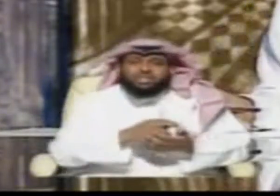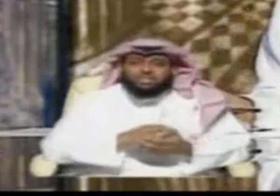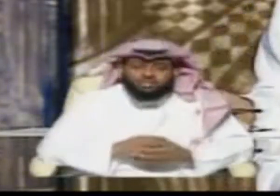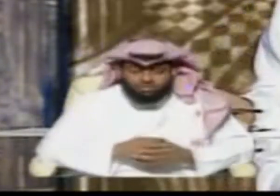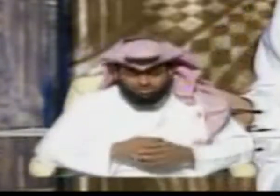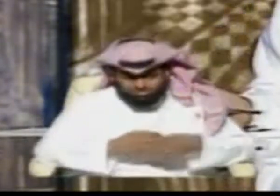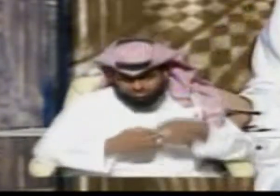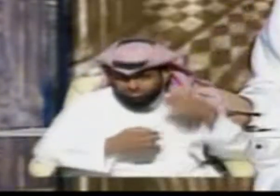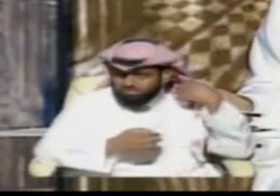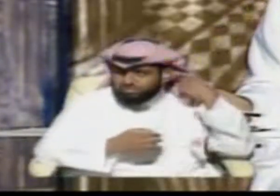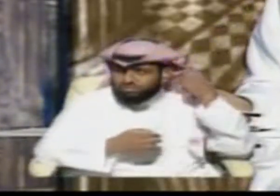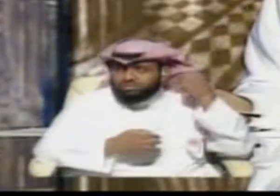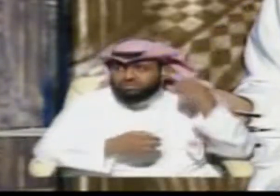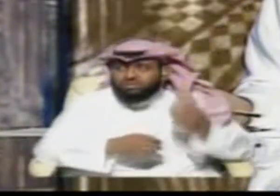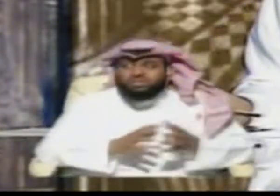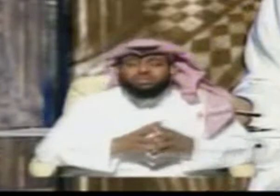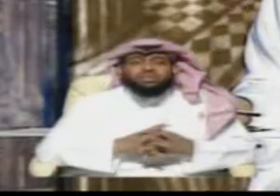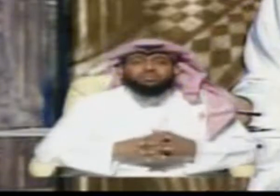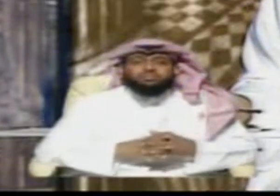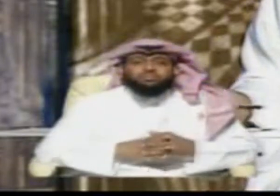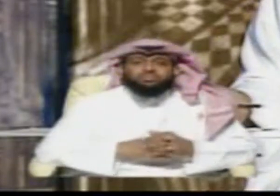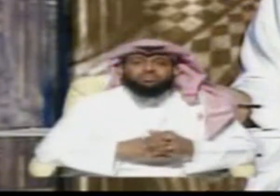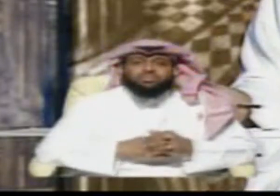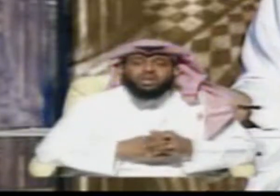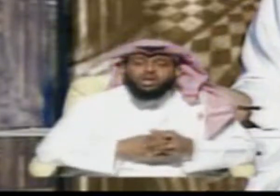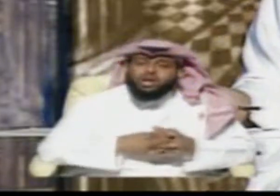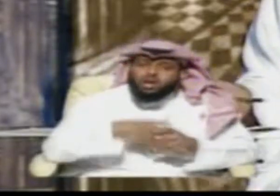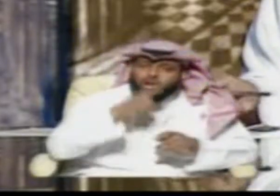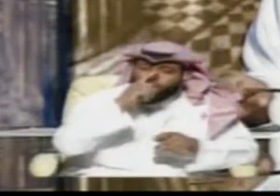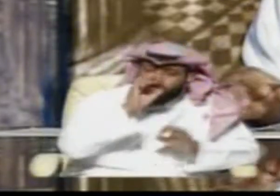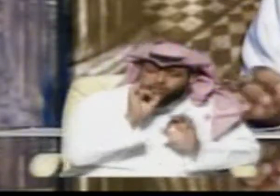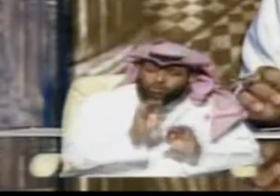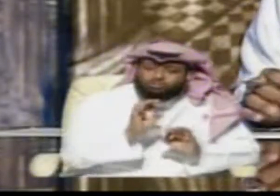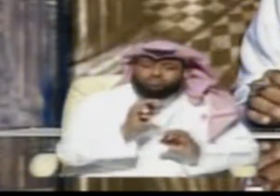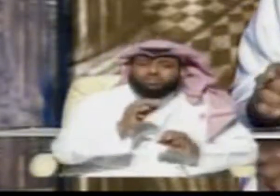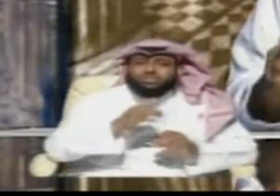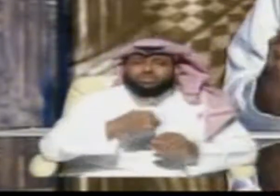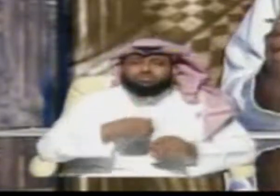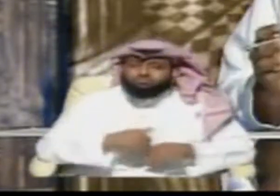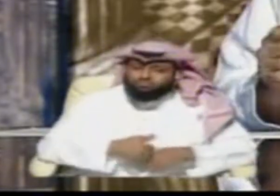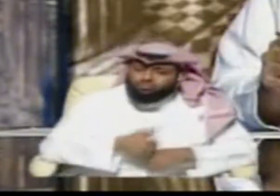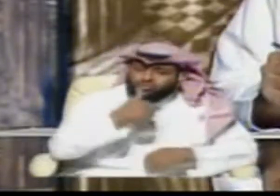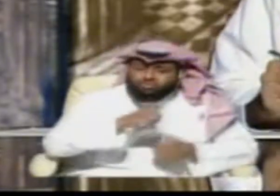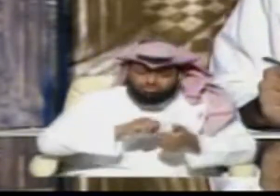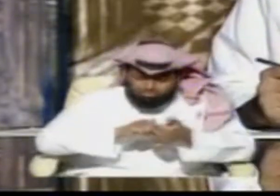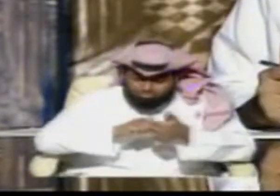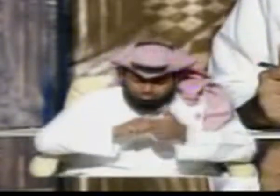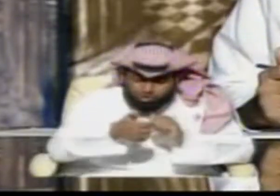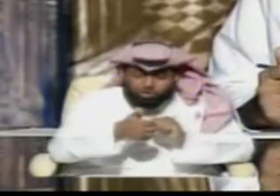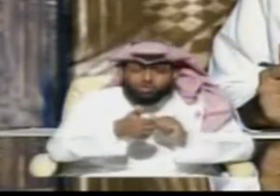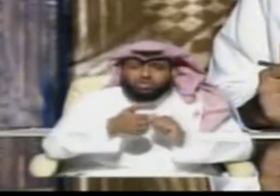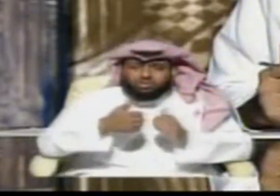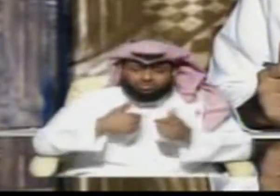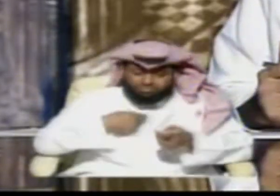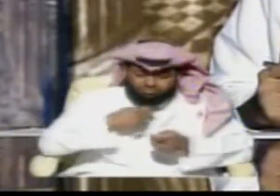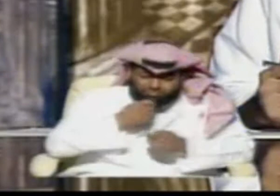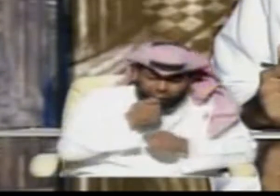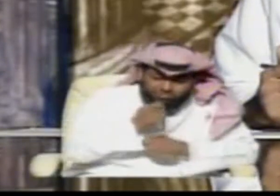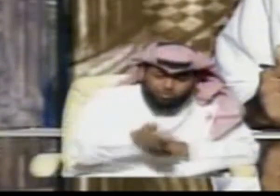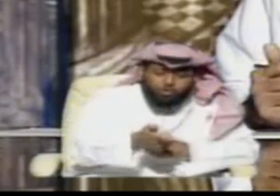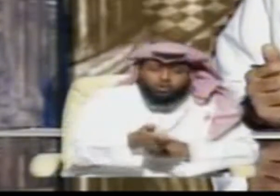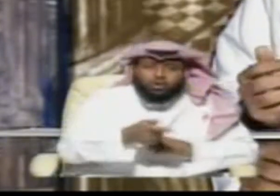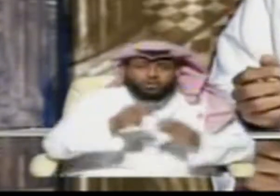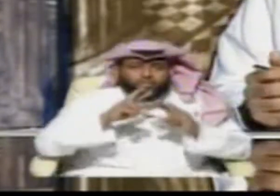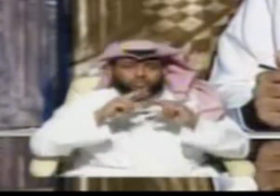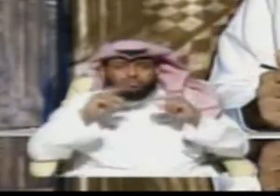ويعتصره الألم جراءها أن يساهم بأقصى ما يستطيع من